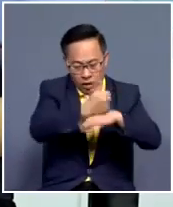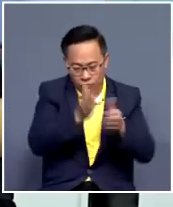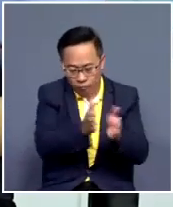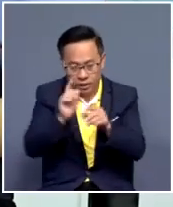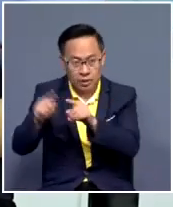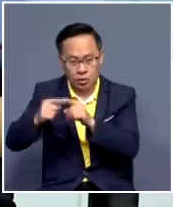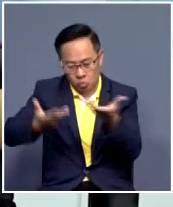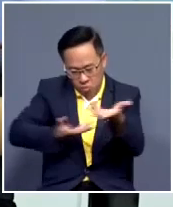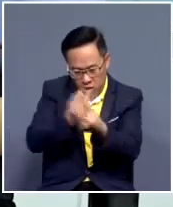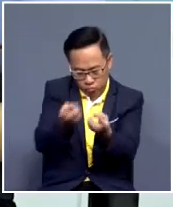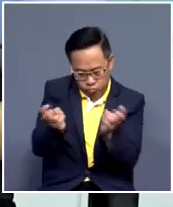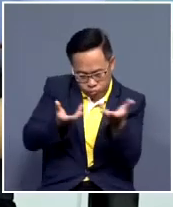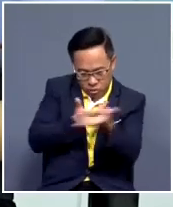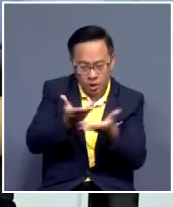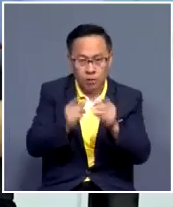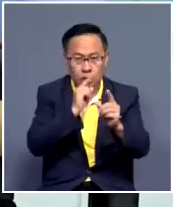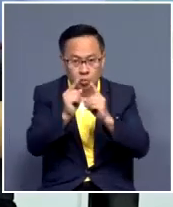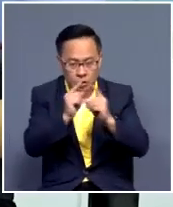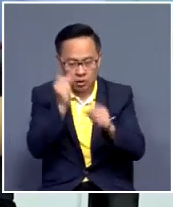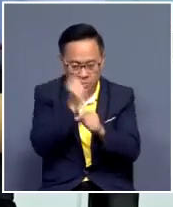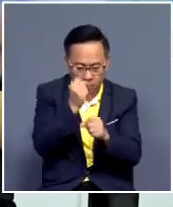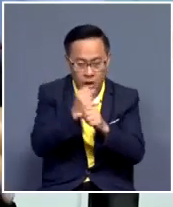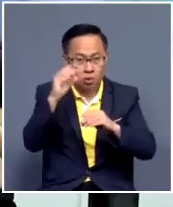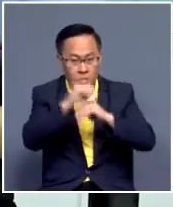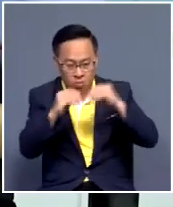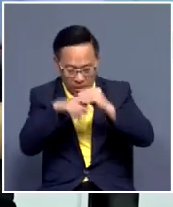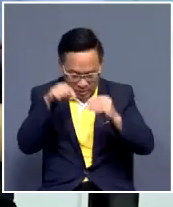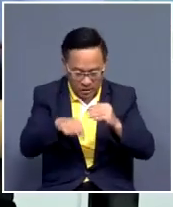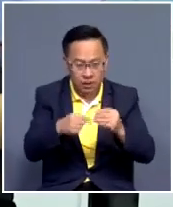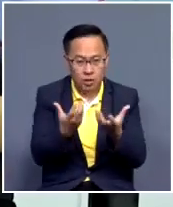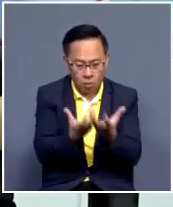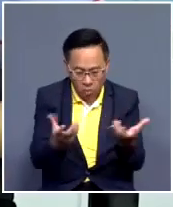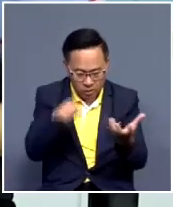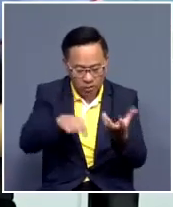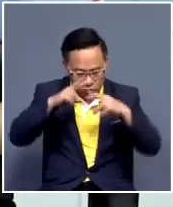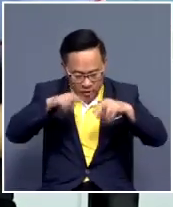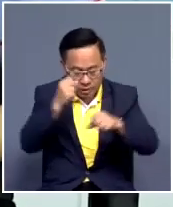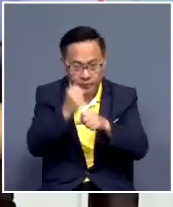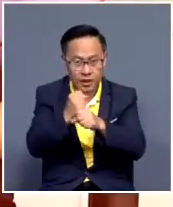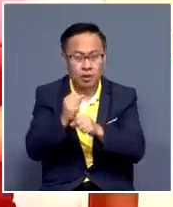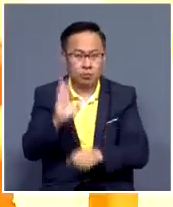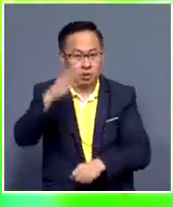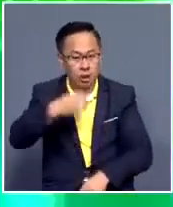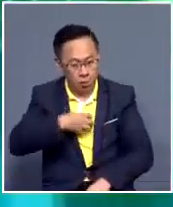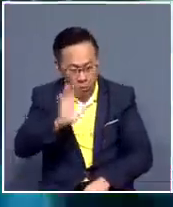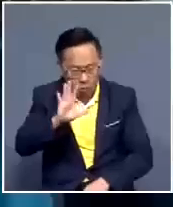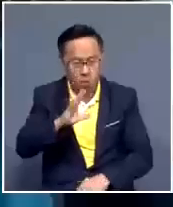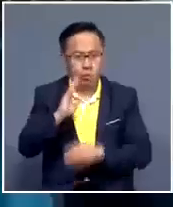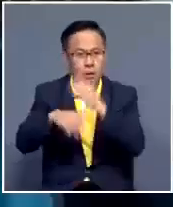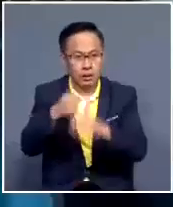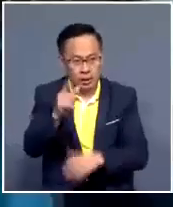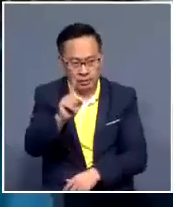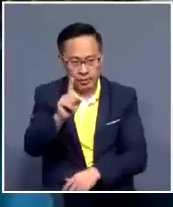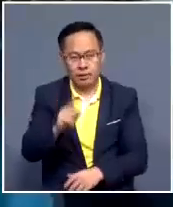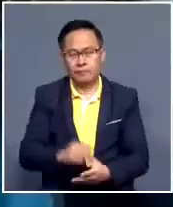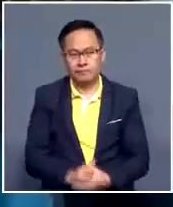ราหรือว่าการที่เราสร้างโปรเจกต์ขึ้นมาเนี่ยมันตอบโจทย์กับอุตสาหกรรมแล้วก็ให้มูลค่ากับเขาเนี่ยได้มากแค่ไหนค่ะ กฤษฎีรุปิยเว